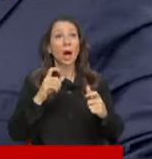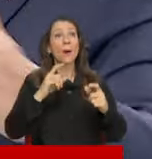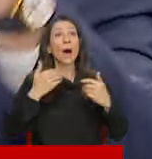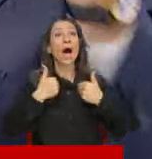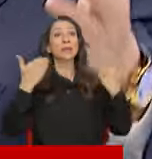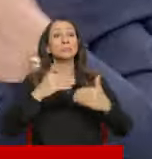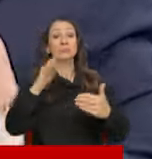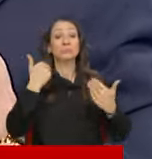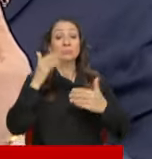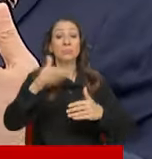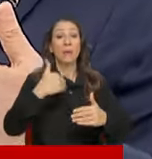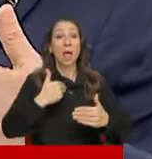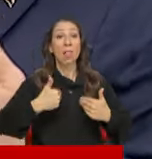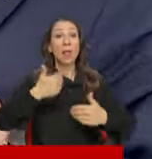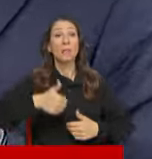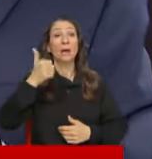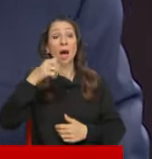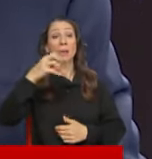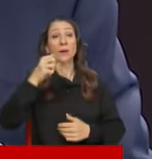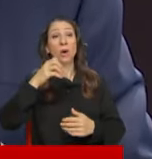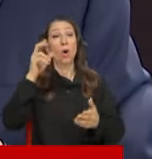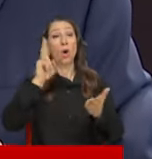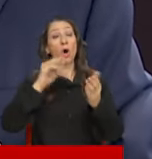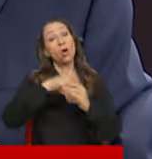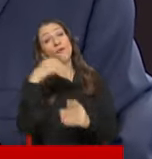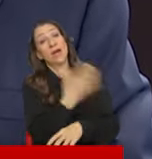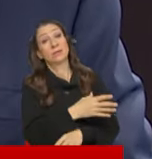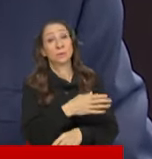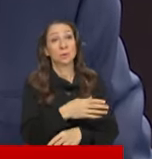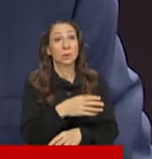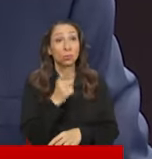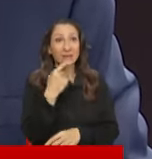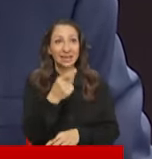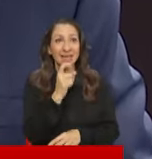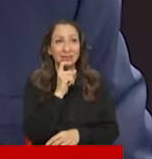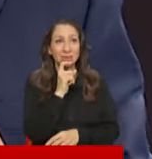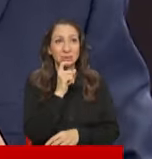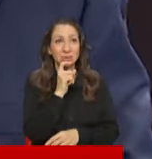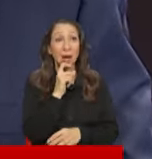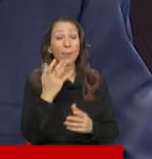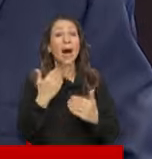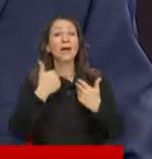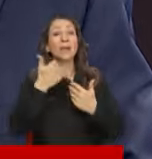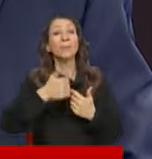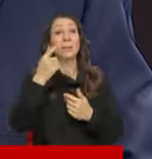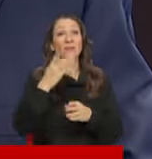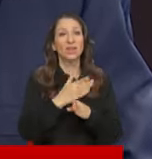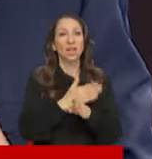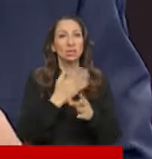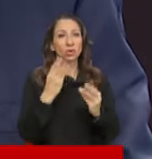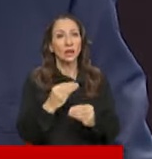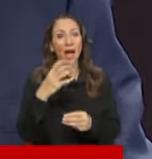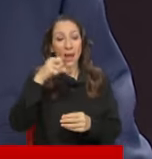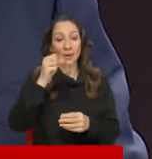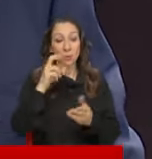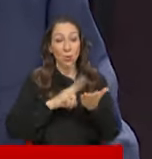toplayıp Ey yargıçlar ben Adalet bakıyım AK Parti'nin adına oy verin bunu derse yanlış ama adalet bakanı bir vatandaş olarak ve